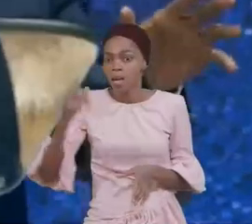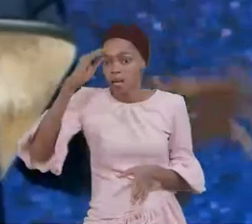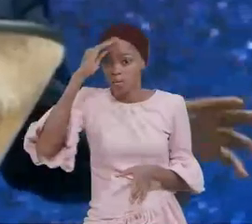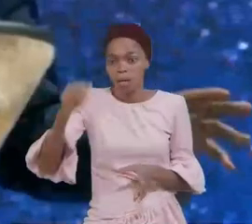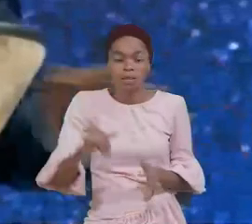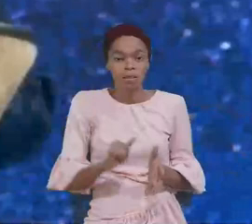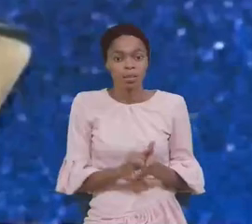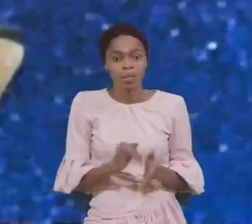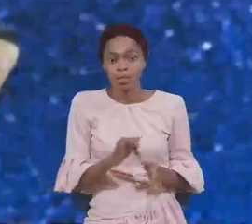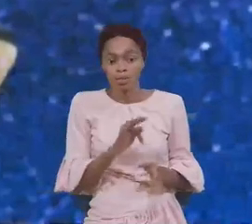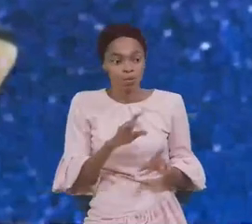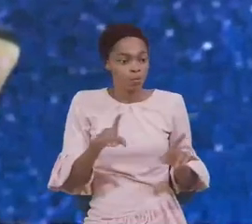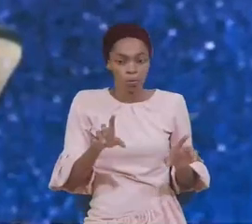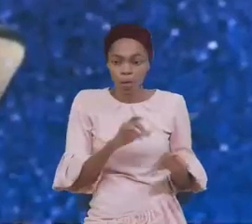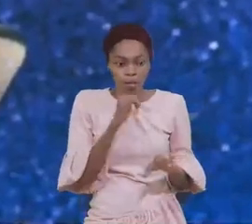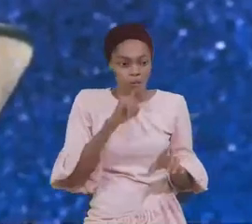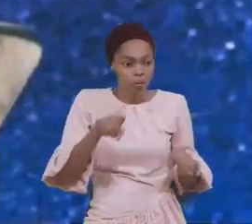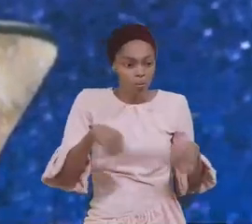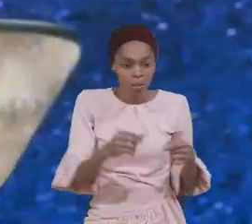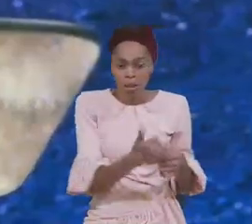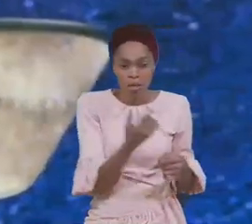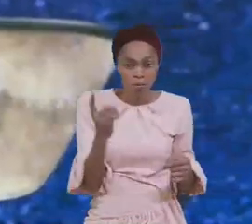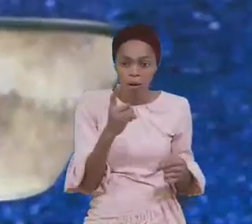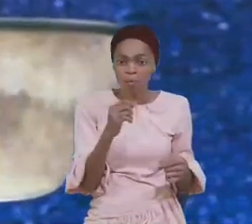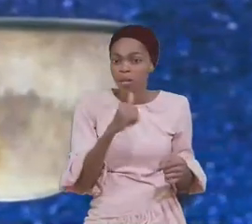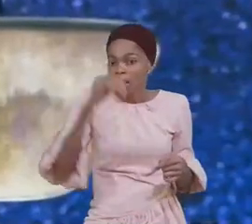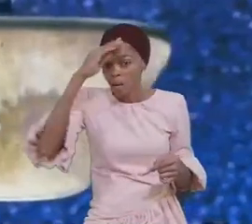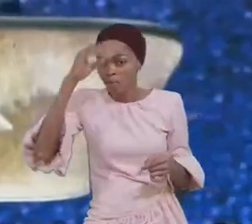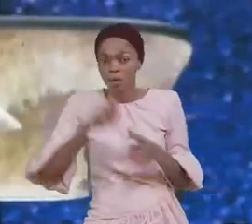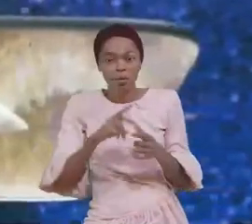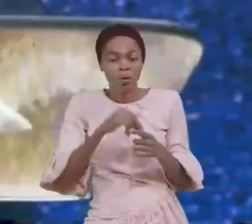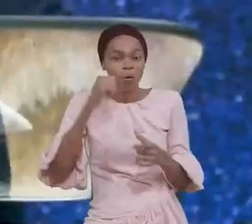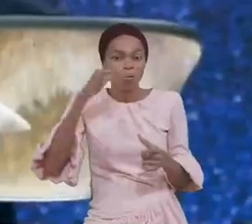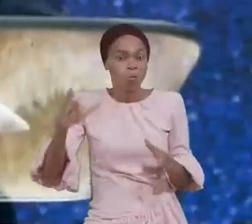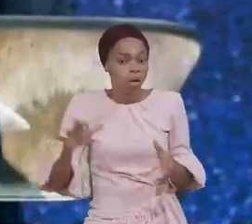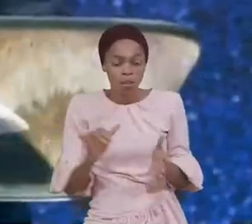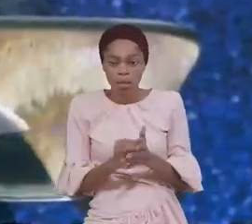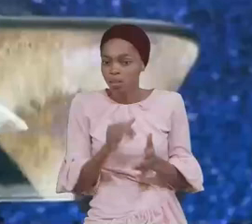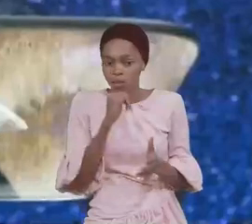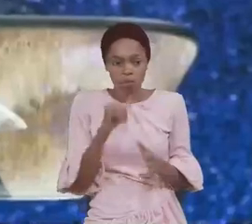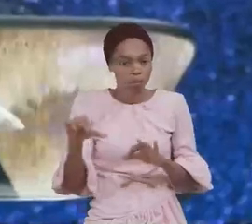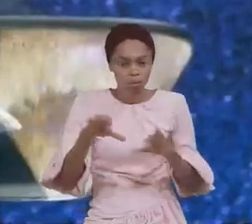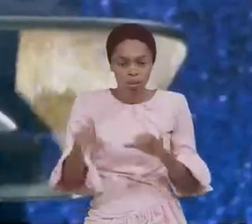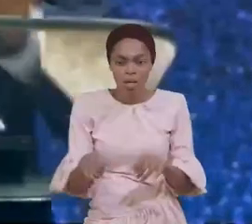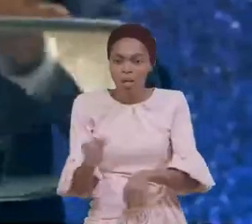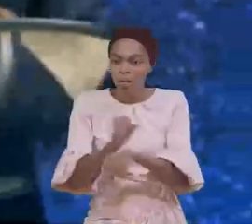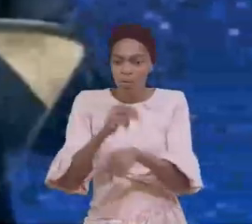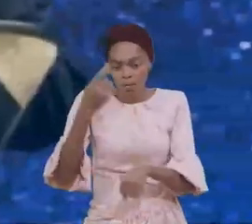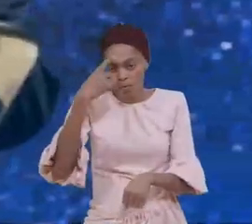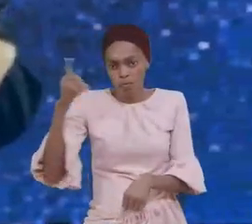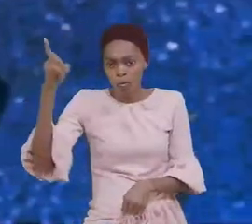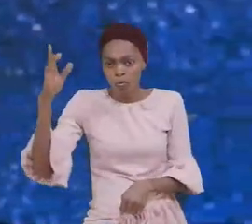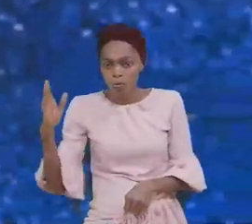rien. L'homme et la femme qui va nulle part et l'homme qui ne se consacre pas à la grande commission. Mais c'est parce qu'il